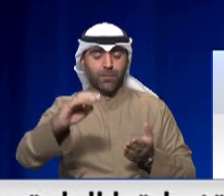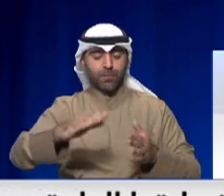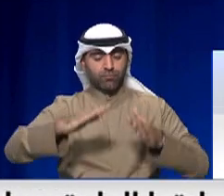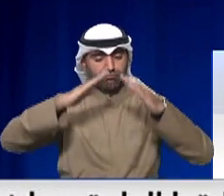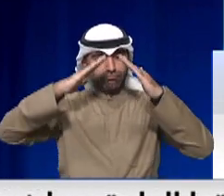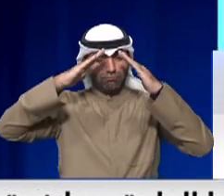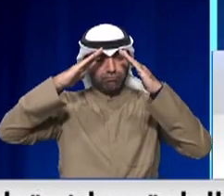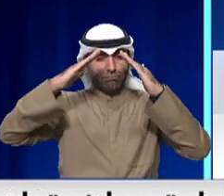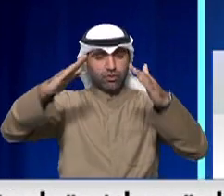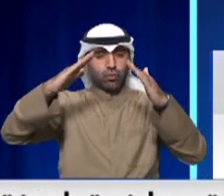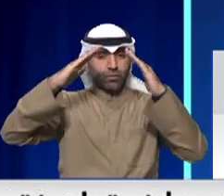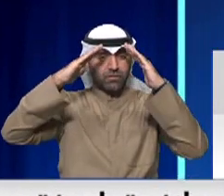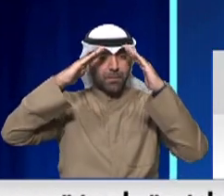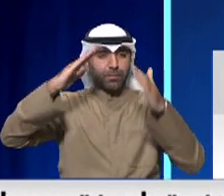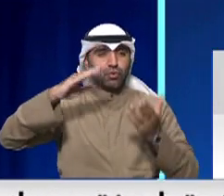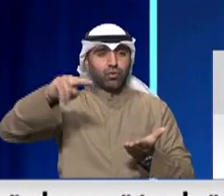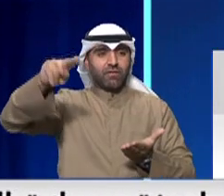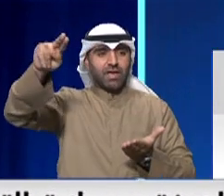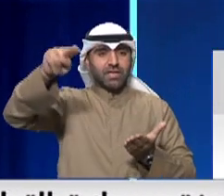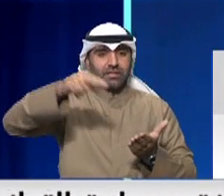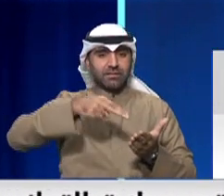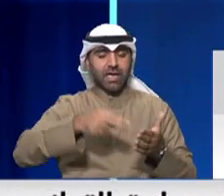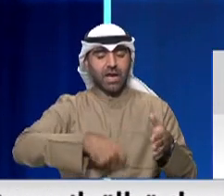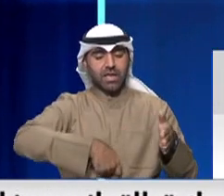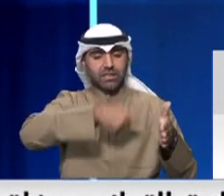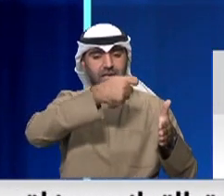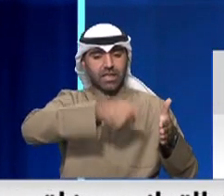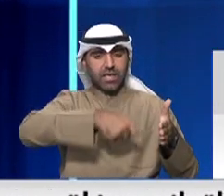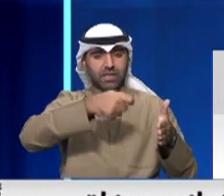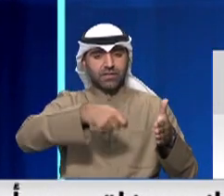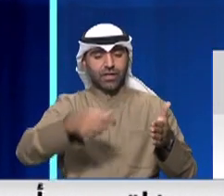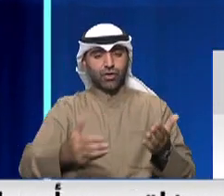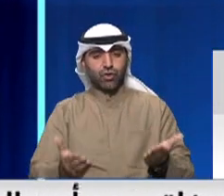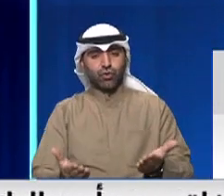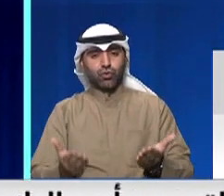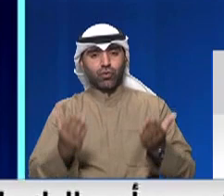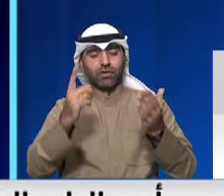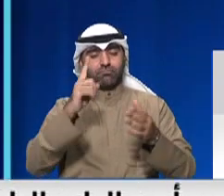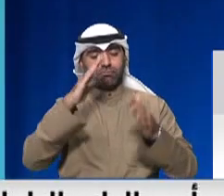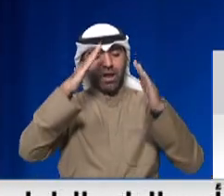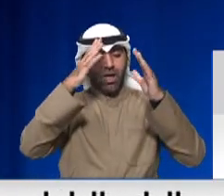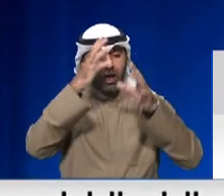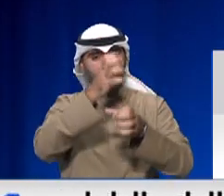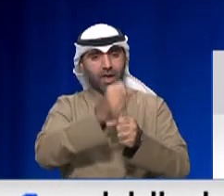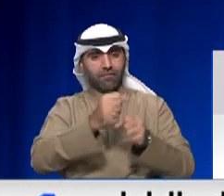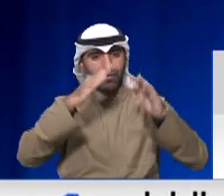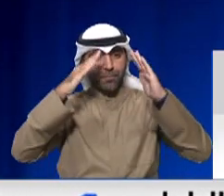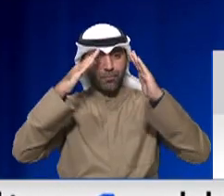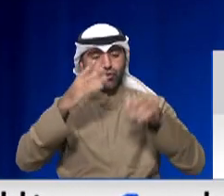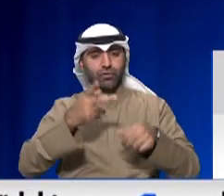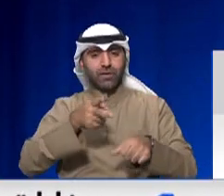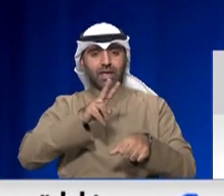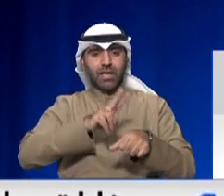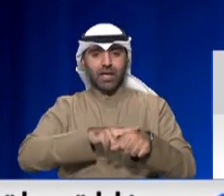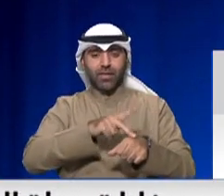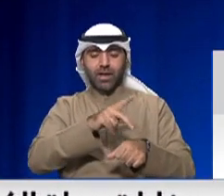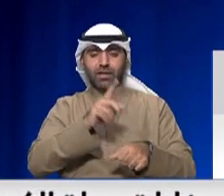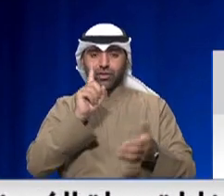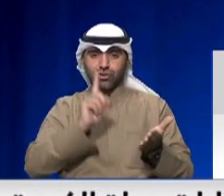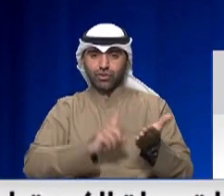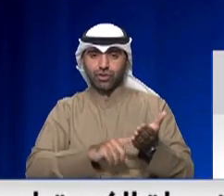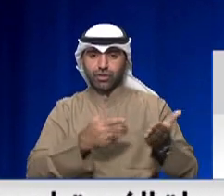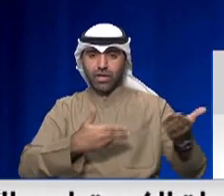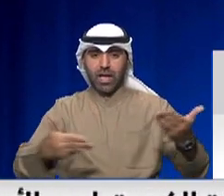ورعاه برساله جوابيه لفخامته ضمنها بالغ شكره وتقديره على ما عبر عنه من صادق